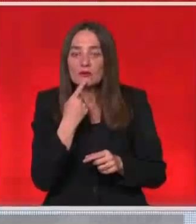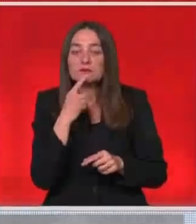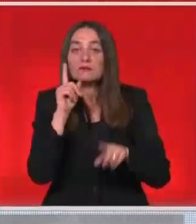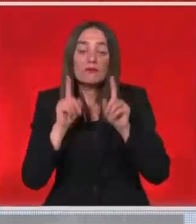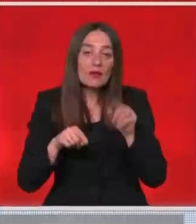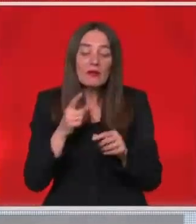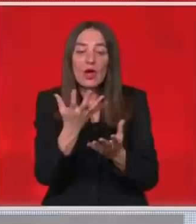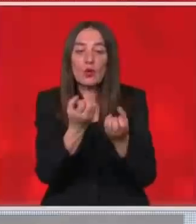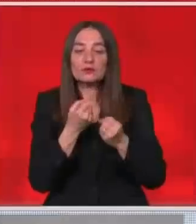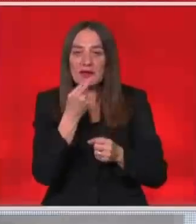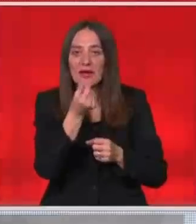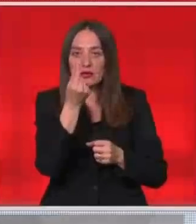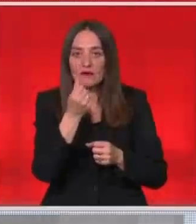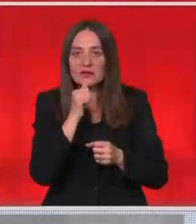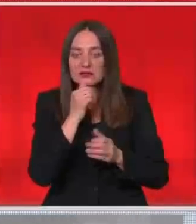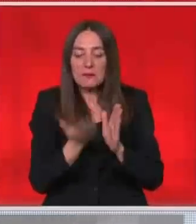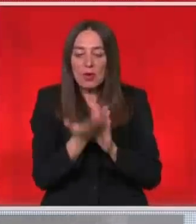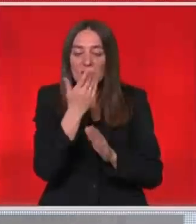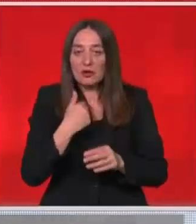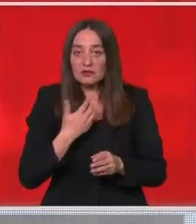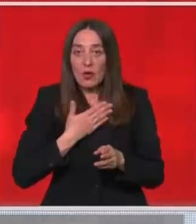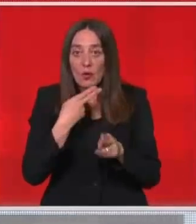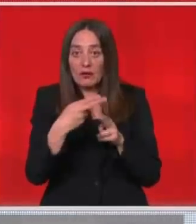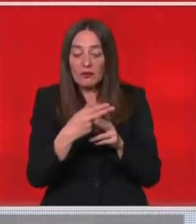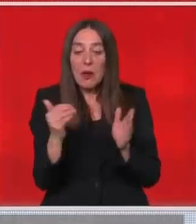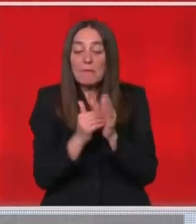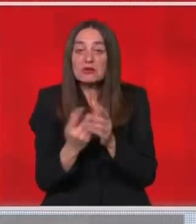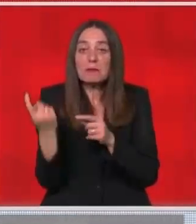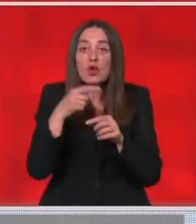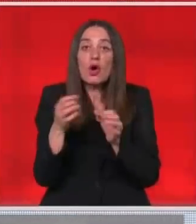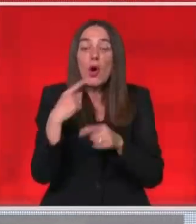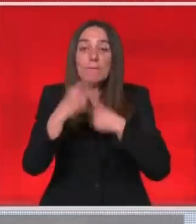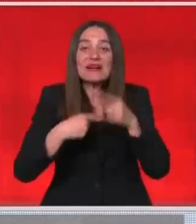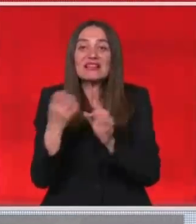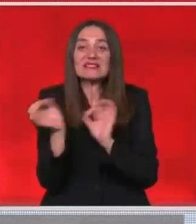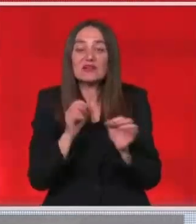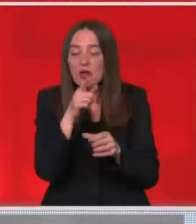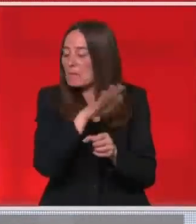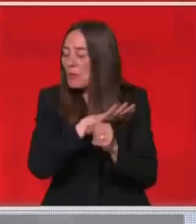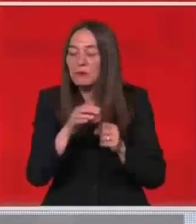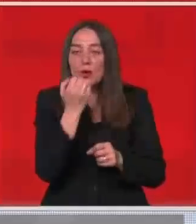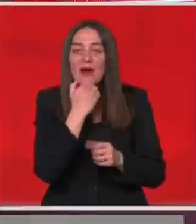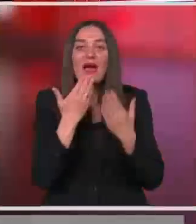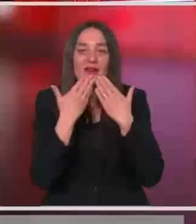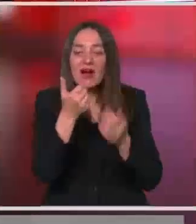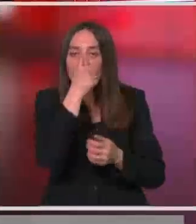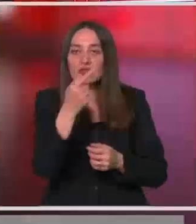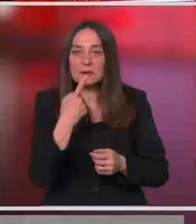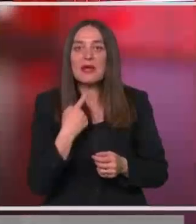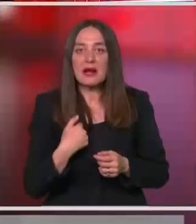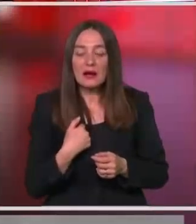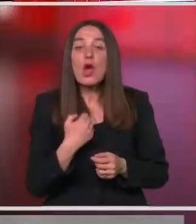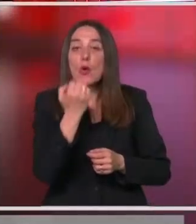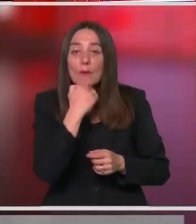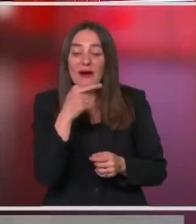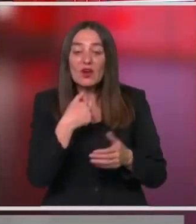neko uzme taj novac i da podigne svoju likvidnost i dođe do potrebnih obrtnih sredstava. Dakle, tu ste potpuno pravu. Hvala što ste mi to napomenuli. A upravo